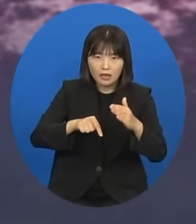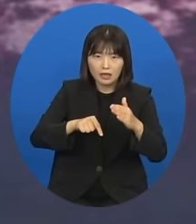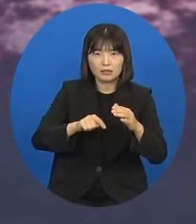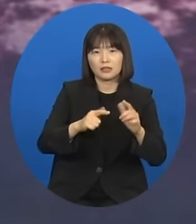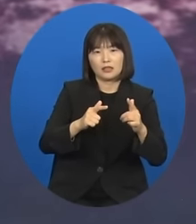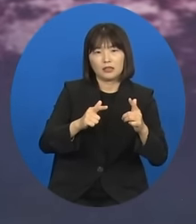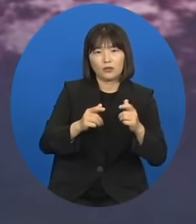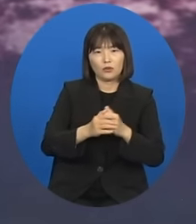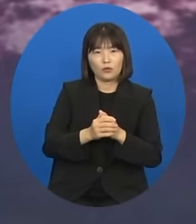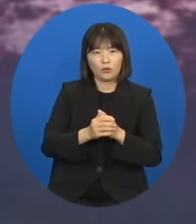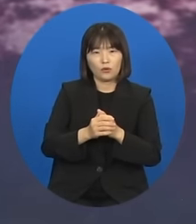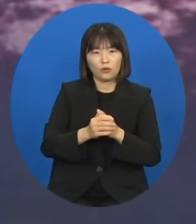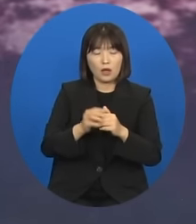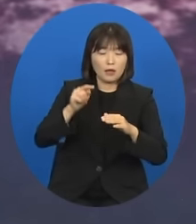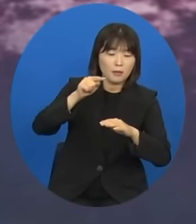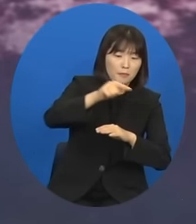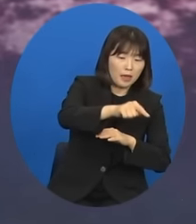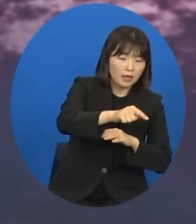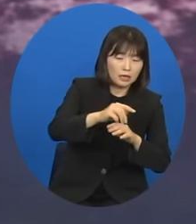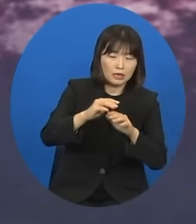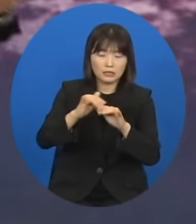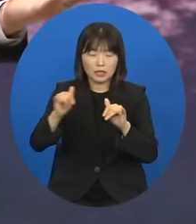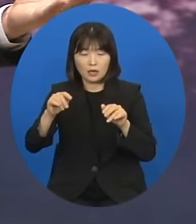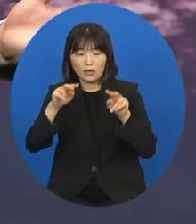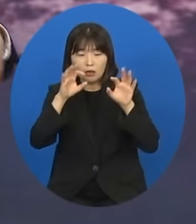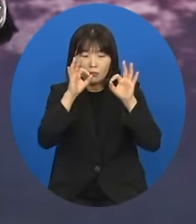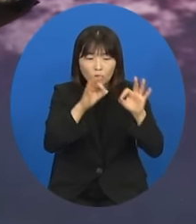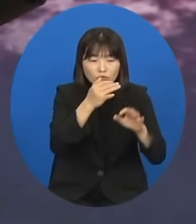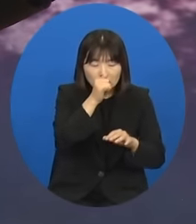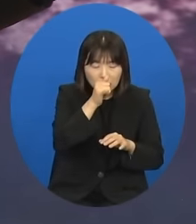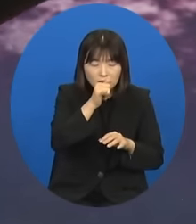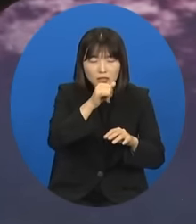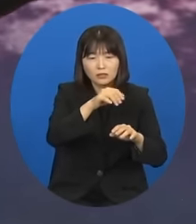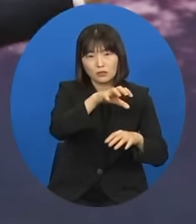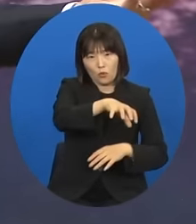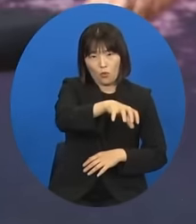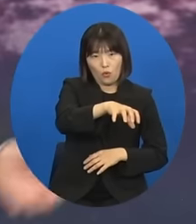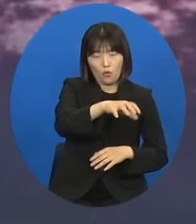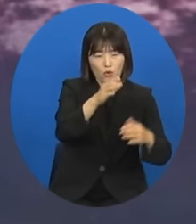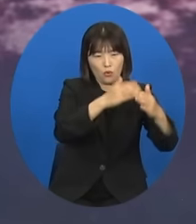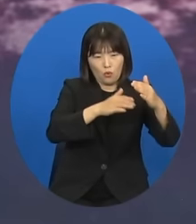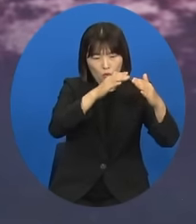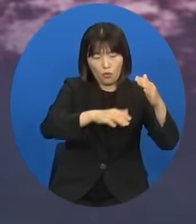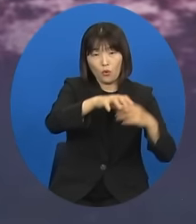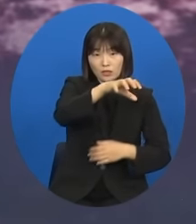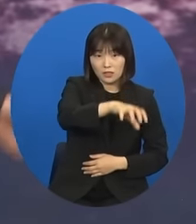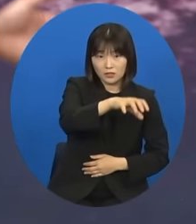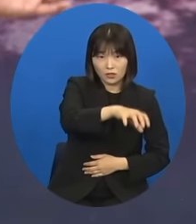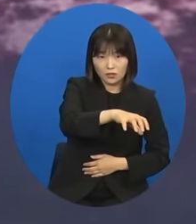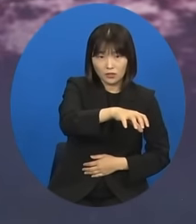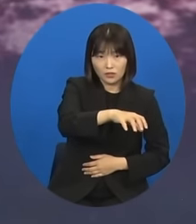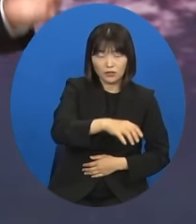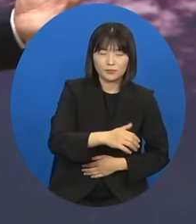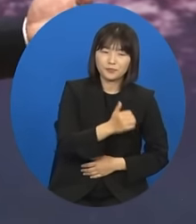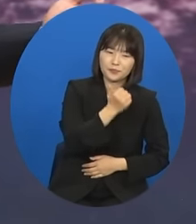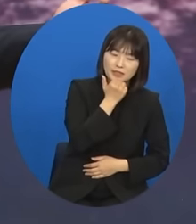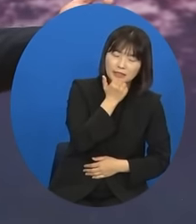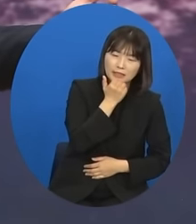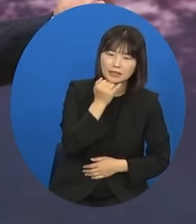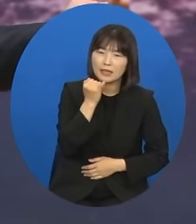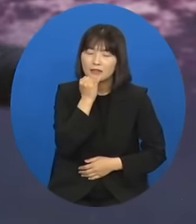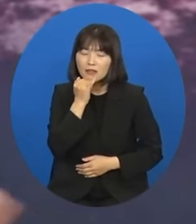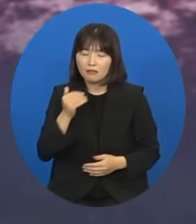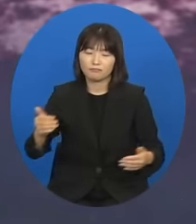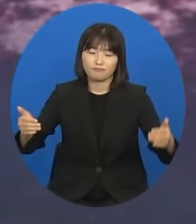바깥에서 사람들이 볼 수 있는 자리에서 더 심하게 말하면 공공 장소에서 이삭은 아내를 아는 거죠 뭐